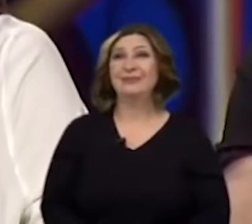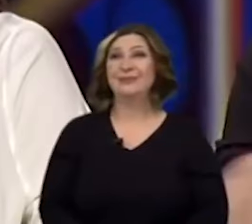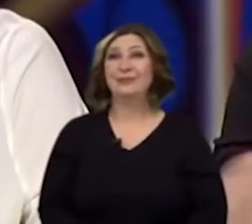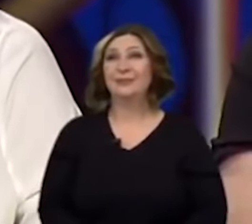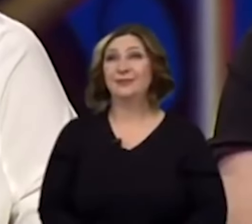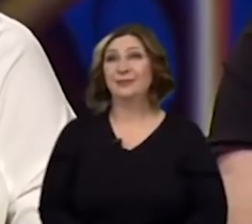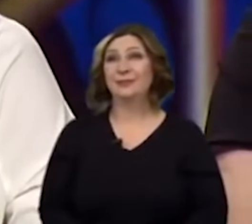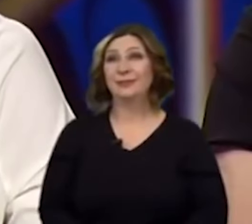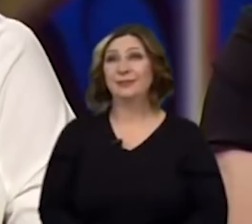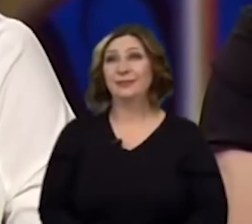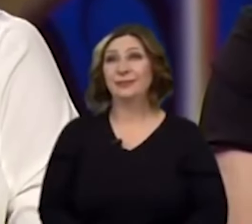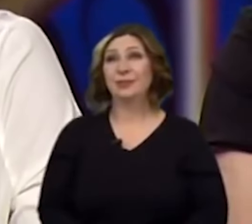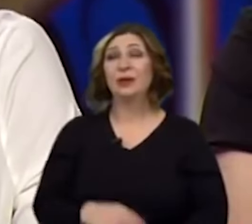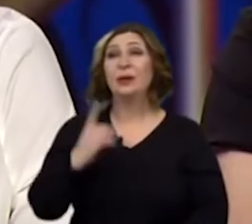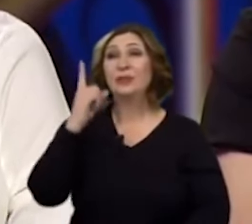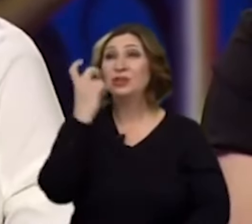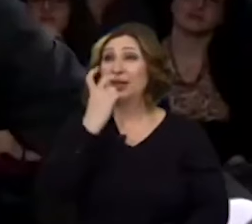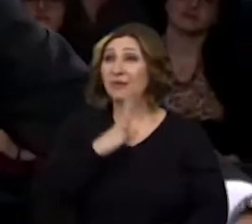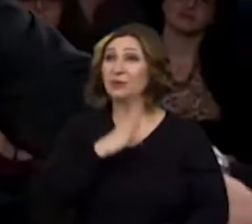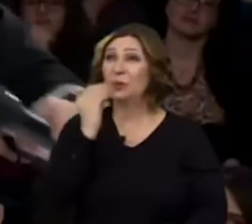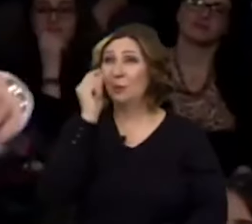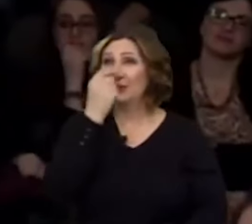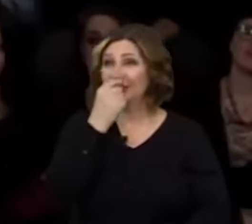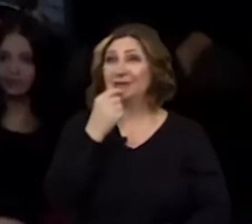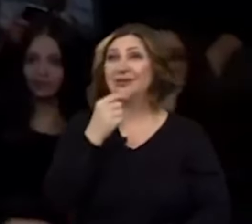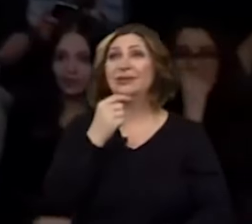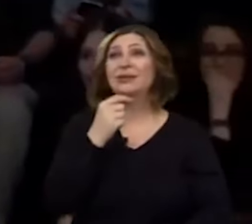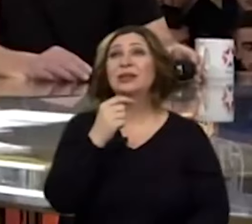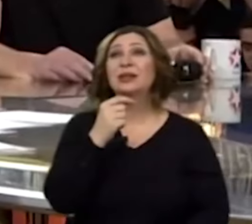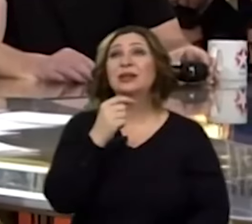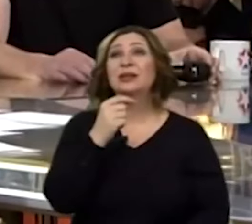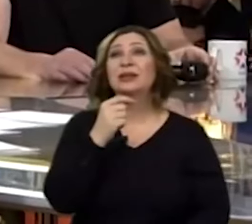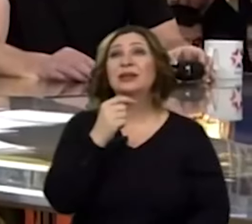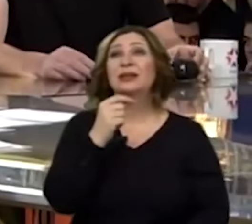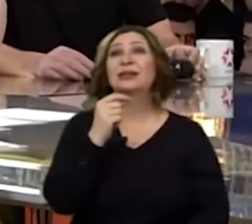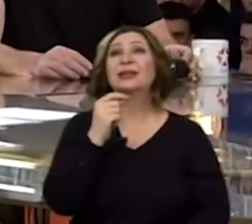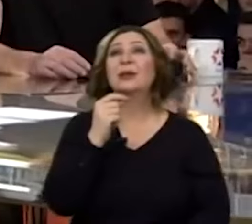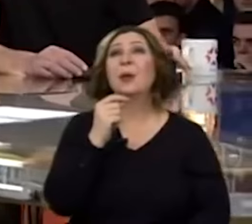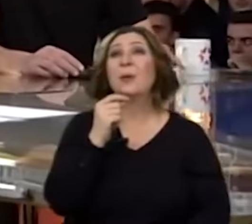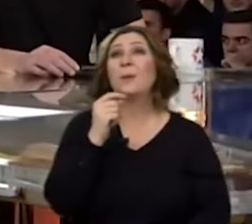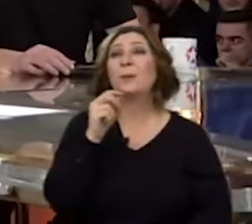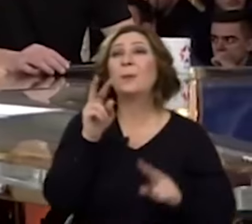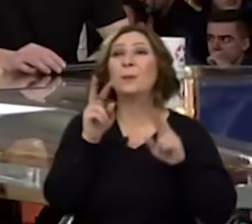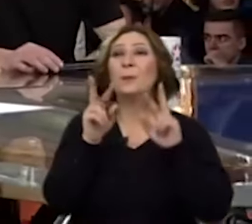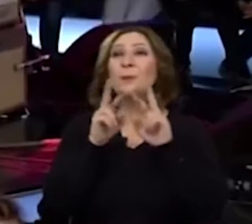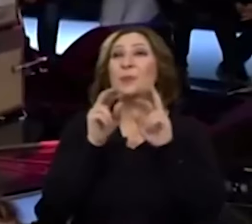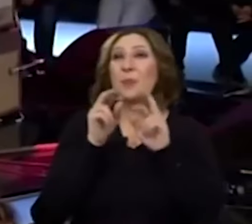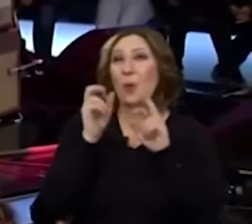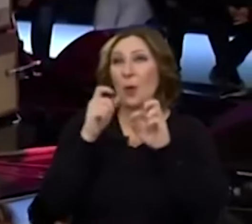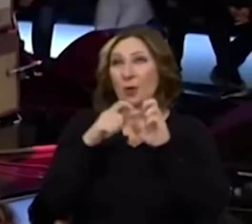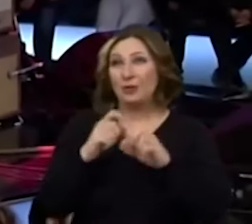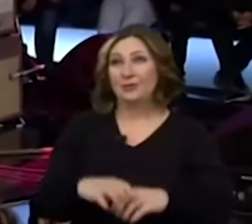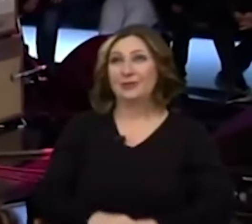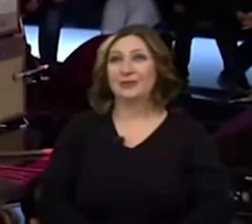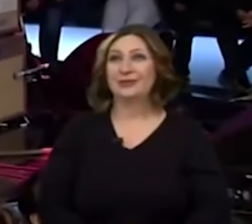Give Me A Reason diye bir şarkısı vardı, çok güzel ama. Çok basittir ve hemen başla. Ben yok ben. Minör. Give me...